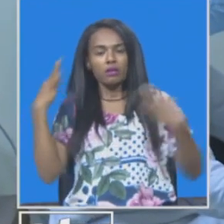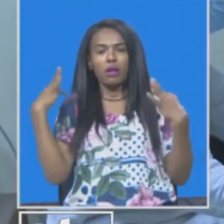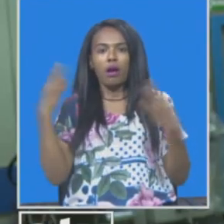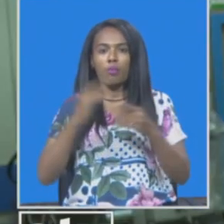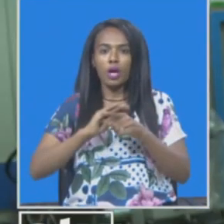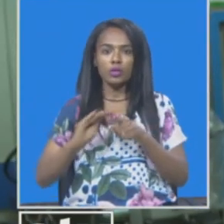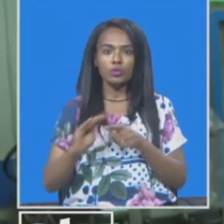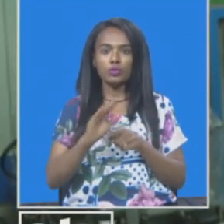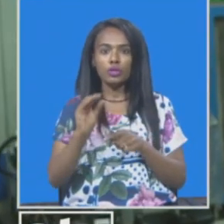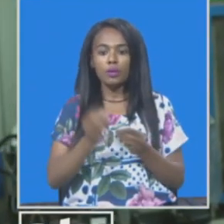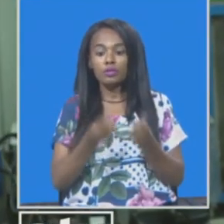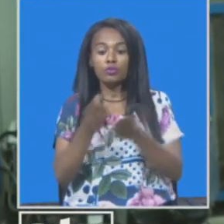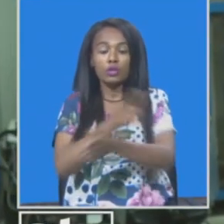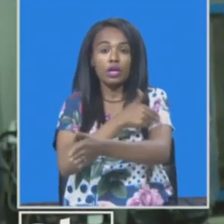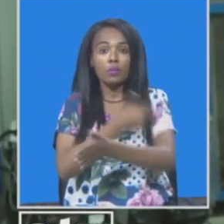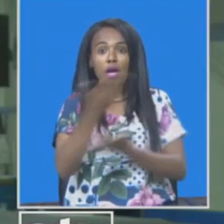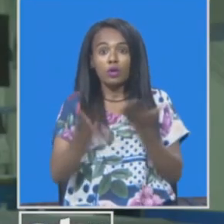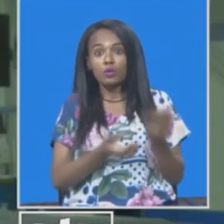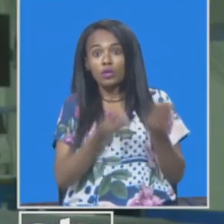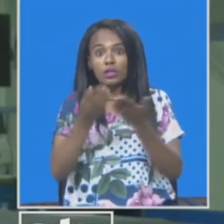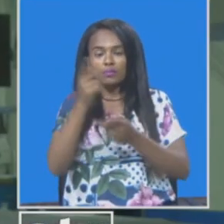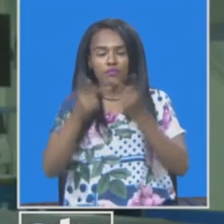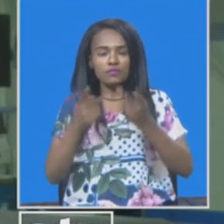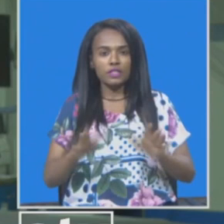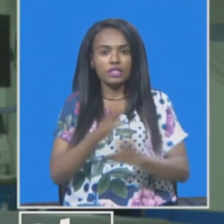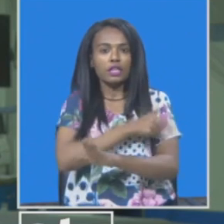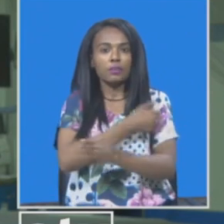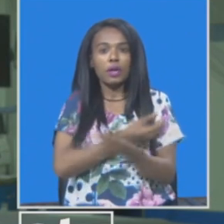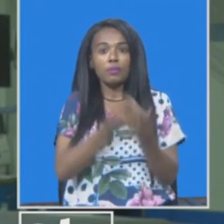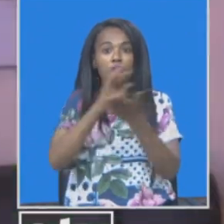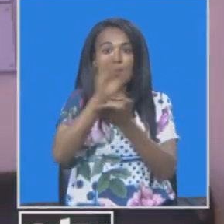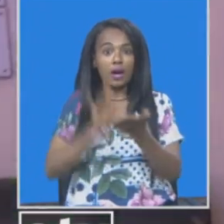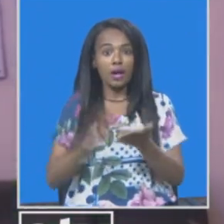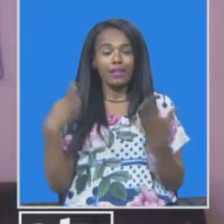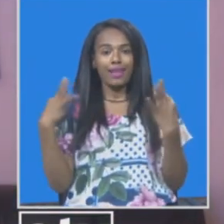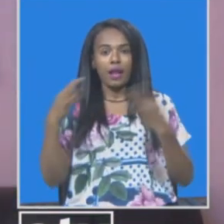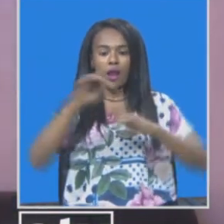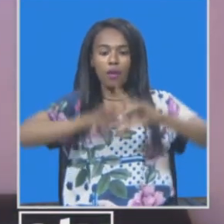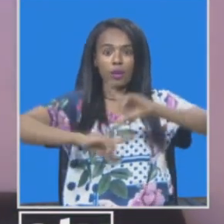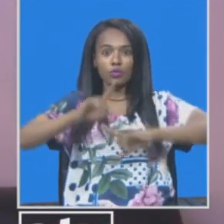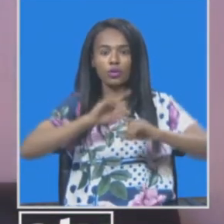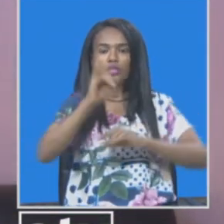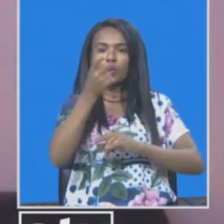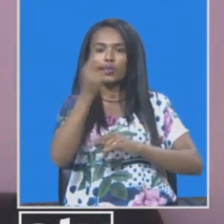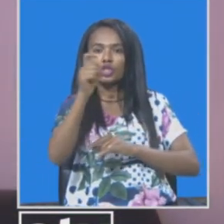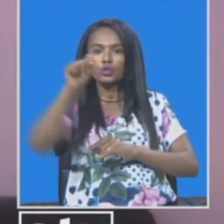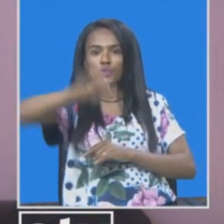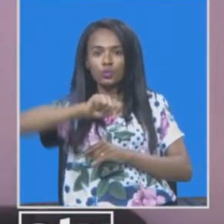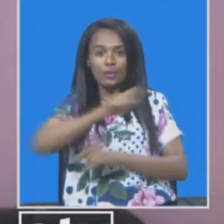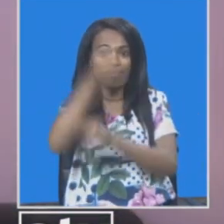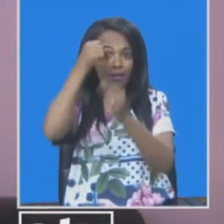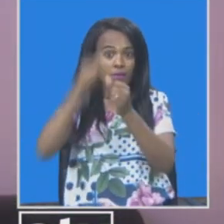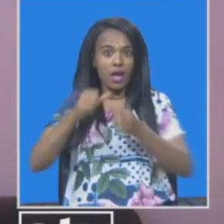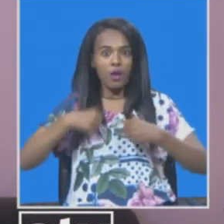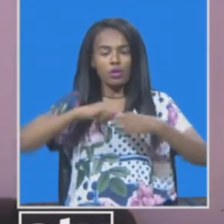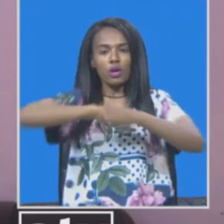ሙያተኞችና የሚሰጡን የህክምና አገልግሎት አሰጣጥ ጎብኝተዋል። የህክምና መስጫ ማዕከላትና የጤና ላብራቶሪዎች እንዲሁም በዘውዲቱ መታሰቢያ ሆስፒታል የሚገኘውን የኮሮና